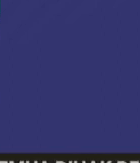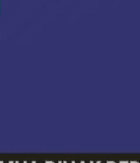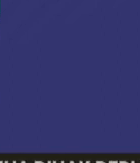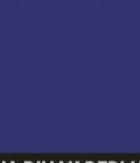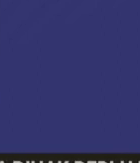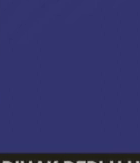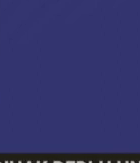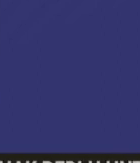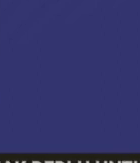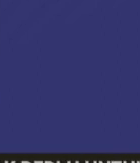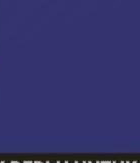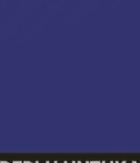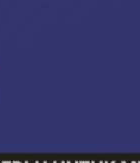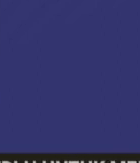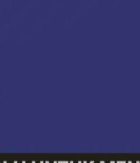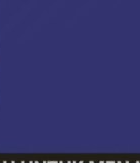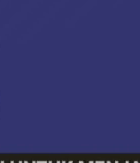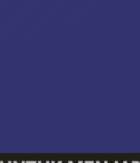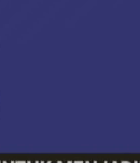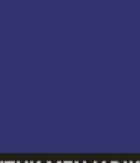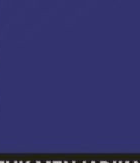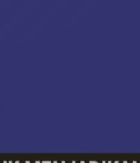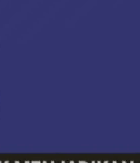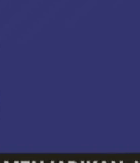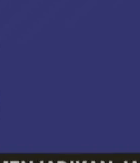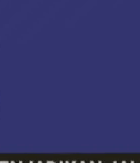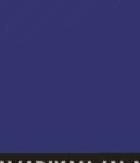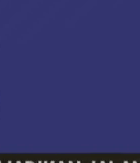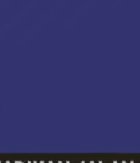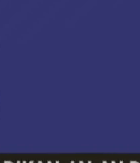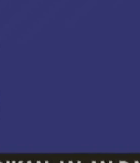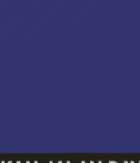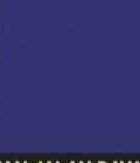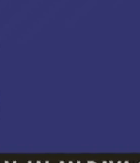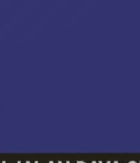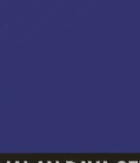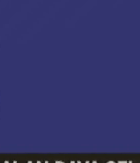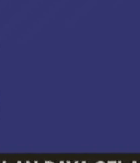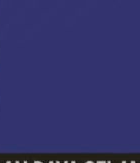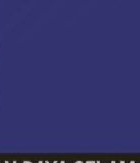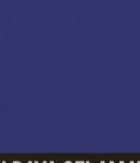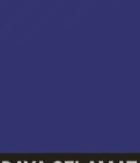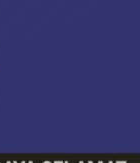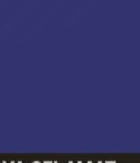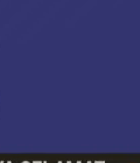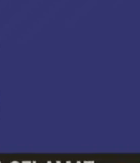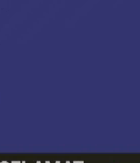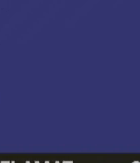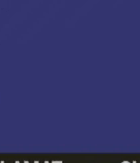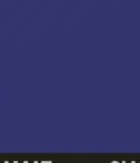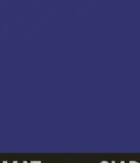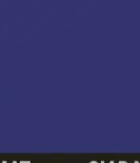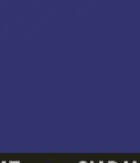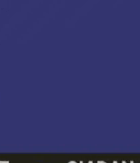kadar liputan vaksinasi di negara Brunei Darussalam kekal berada di tahap yang tinggi dengan 79